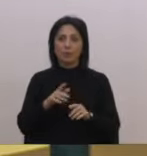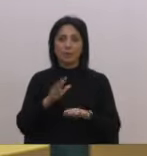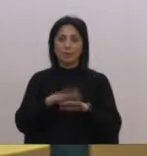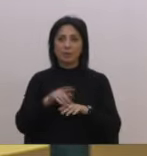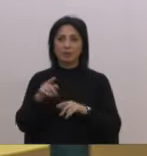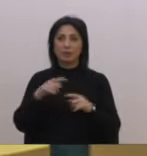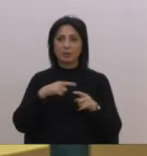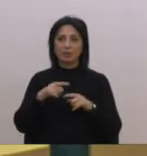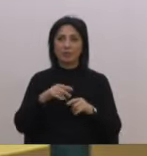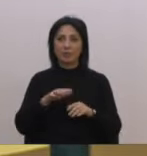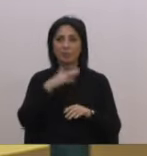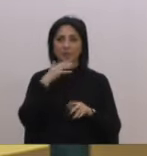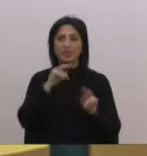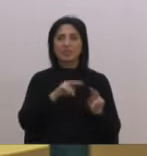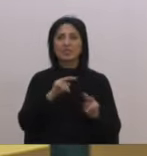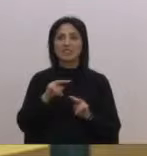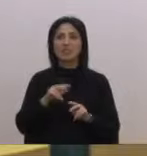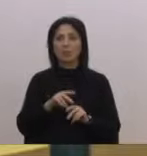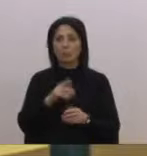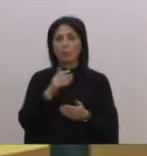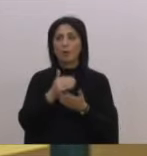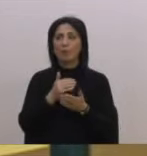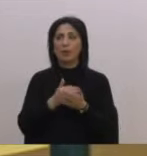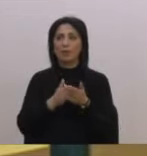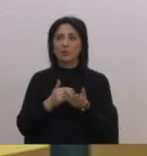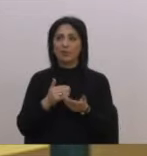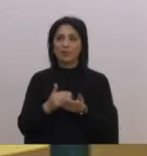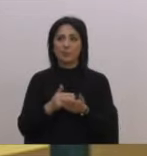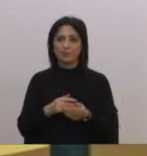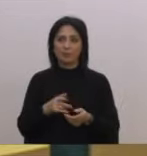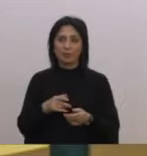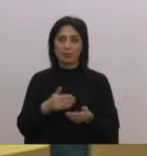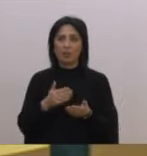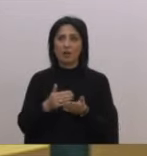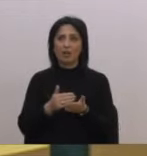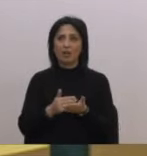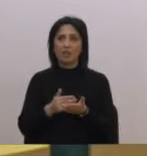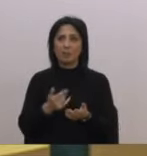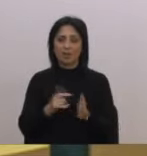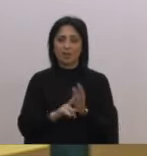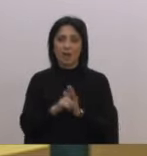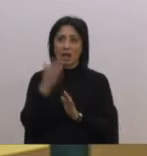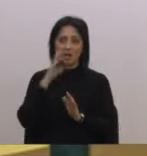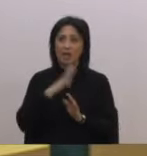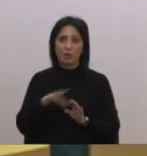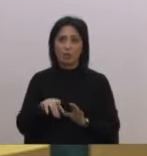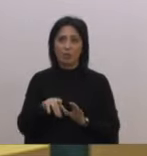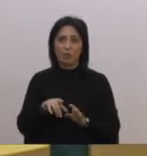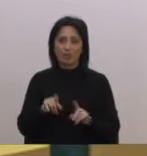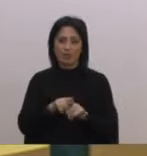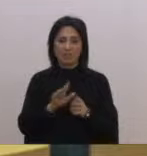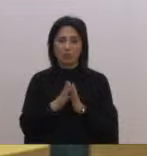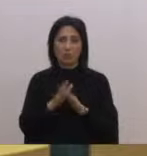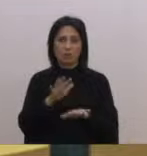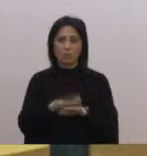evita să beuri sa controlul. Magram, isi am bobe, titkos, ehlac ar mai șoez, da, a treia reho. E